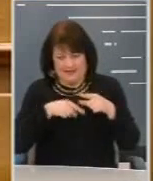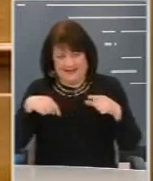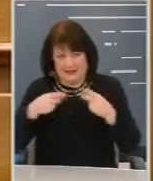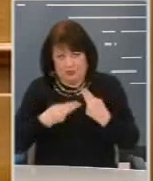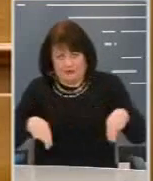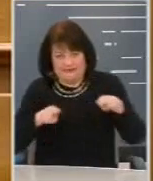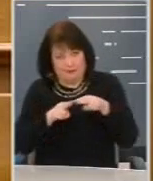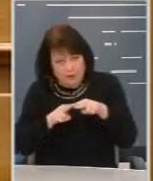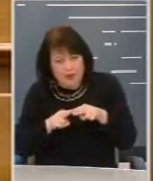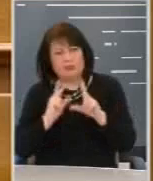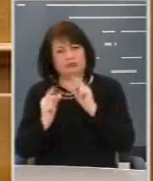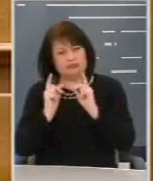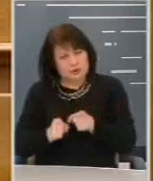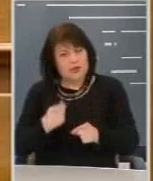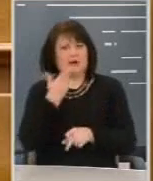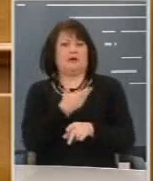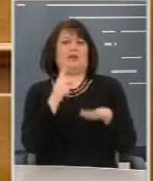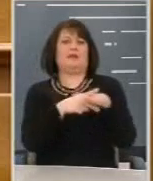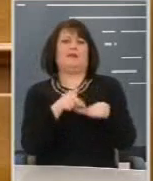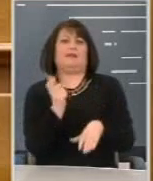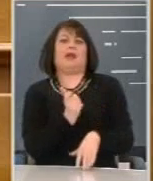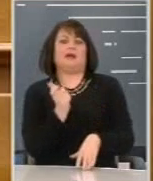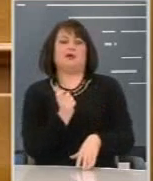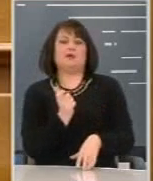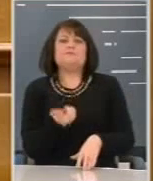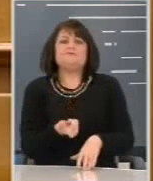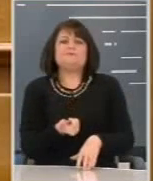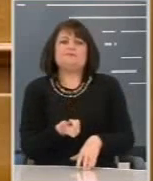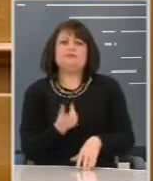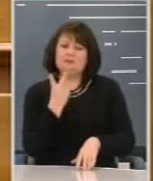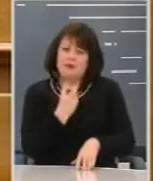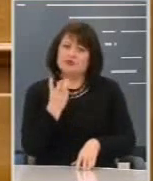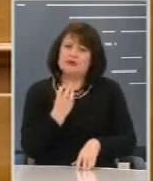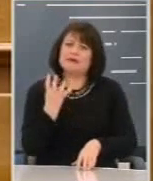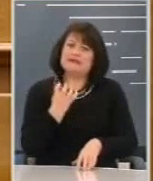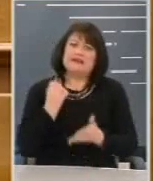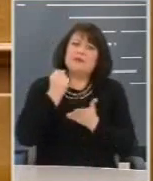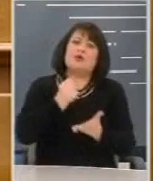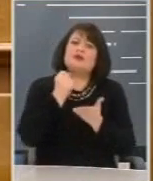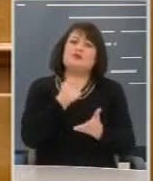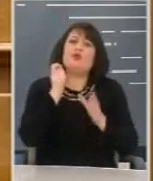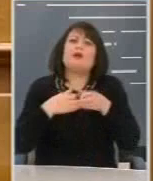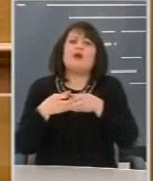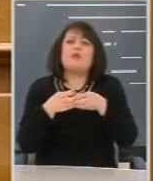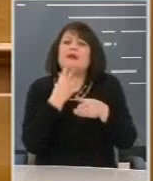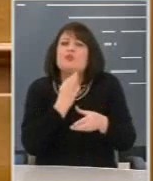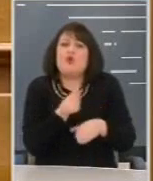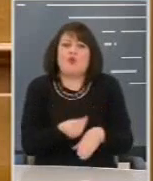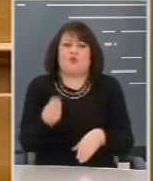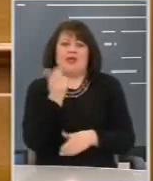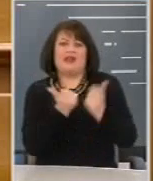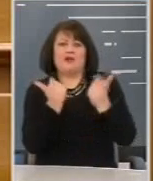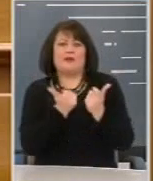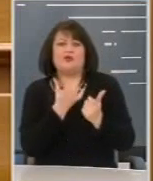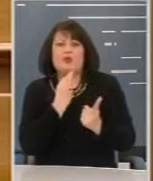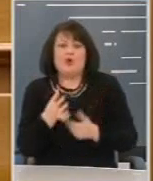δάνειο 20, 30, 40, 50 εκατομμύρια το χρόνο, όταν κάθε χρόνο είχε 20, 30, 40 εκατομμύρια επιχορήγηση? Πού πήγαιναν τα λεφτά? Ποια ήταν η αιτιολόγηση? Τι τα θέλω